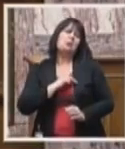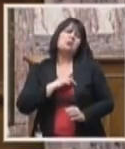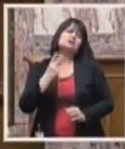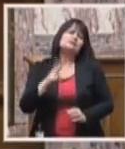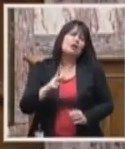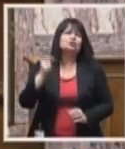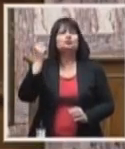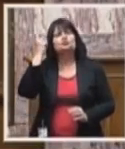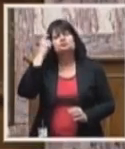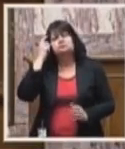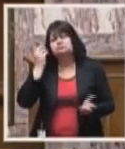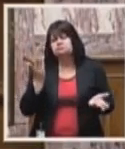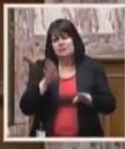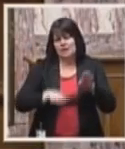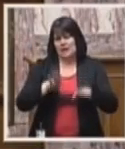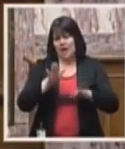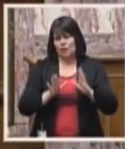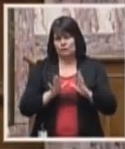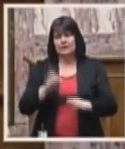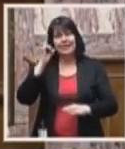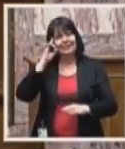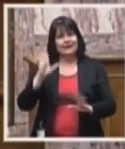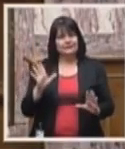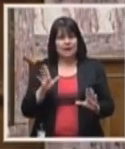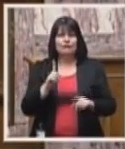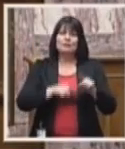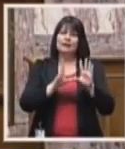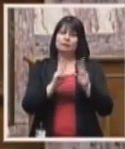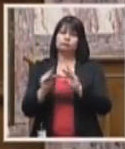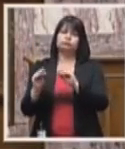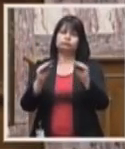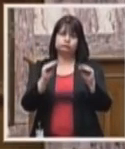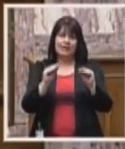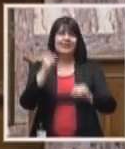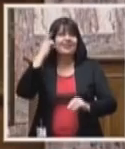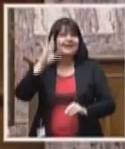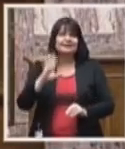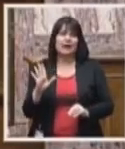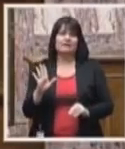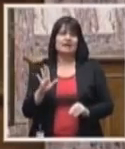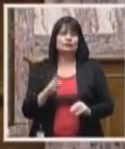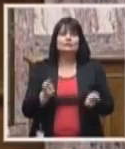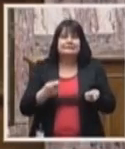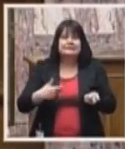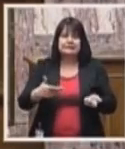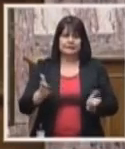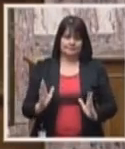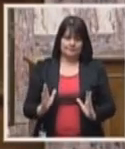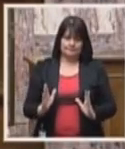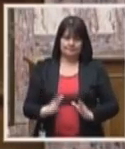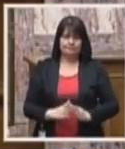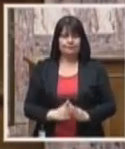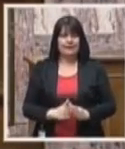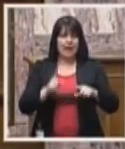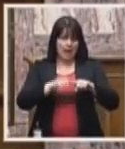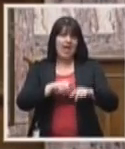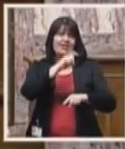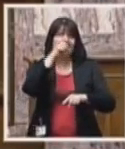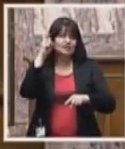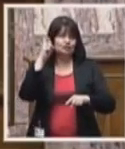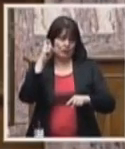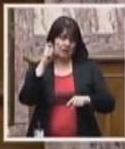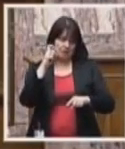κατανοούν τις εθνικές ευθύνες που έχει αυτή η κυβέρνηση και αυτή τη στιγμή περνάει η χώρα, οι